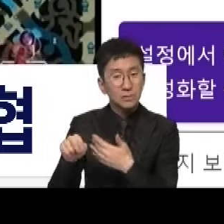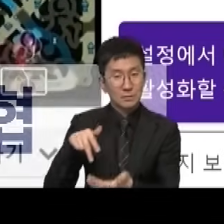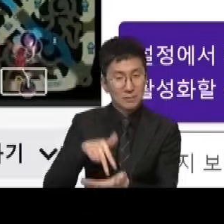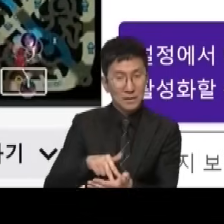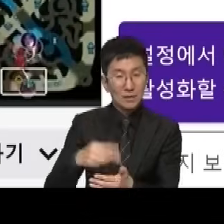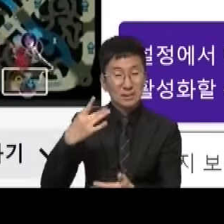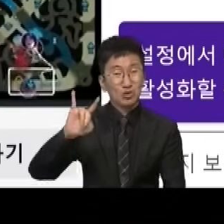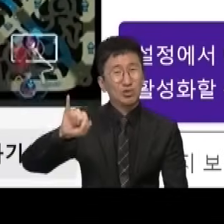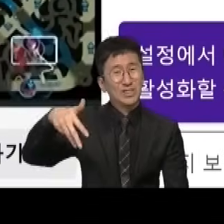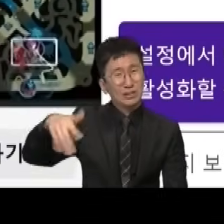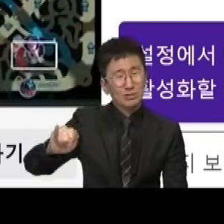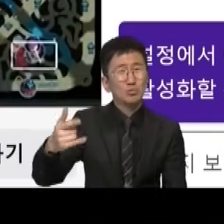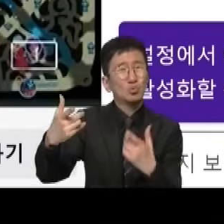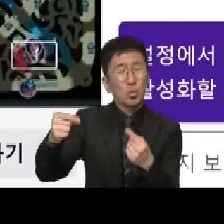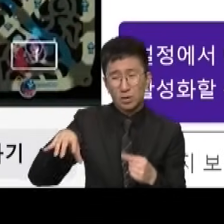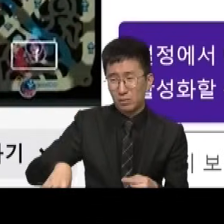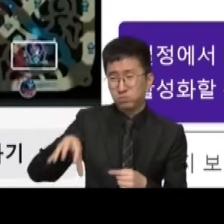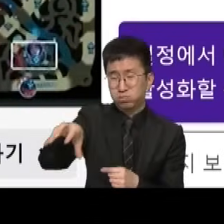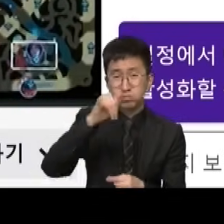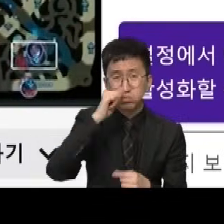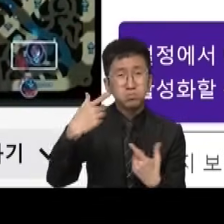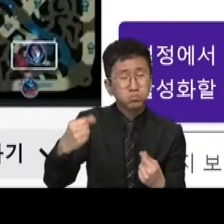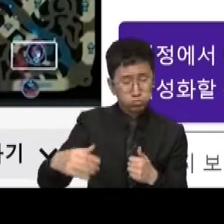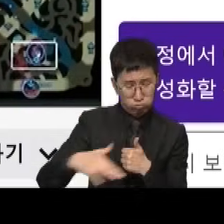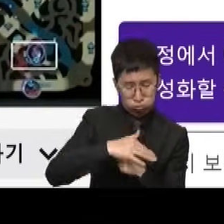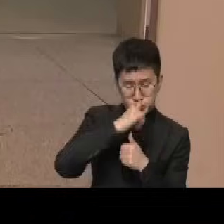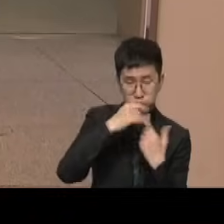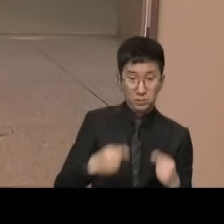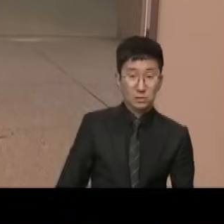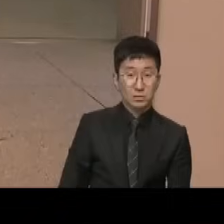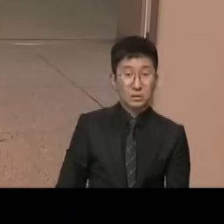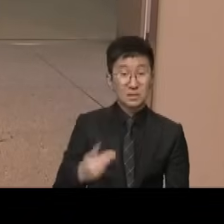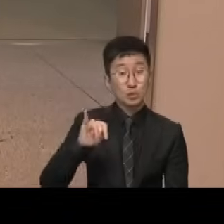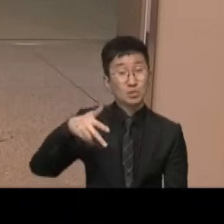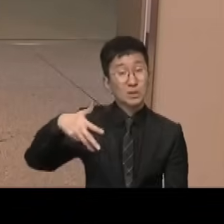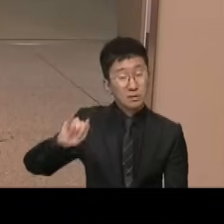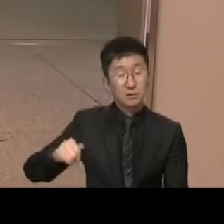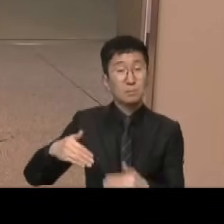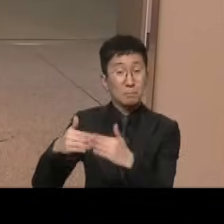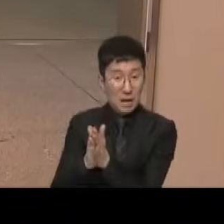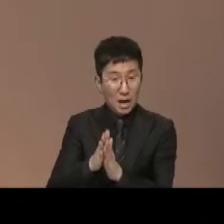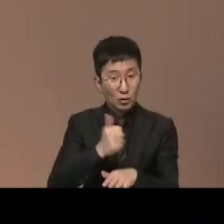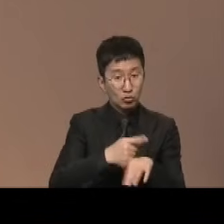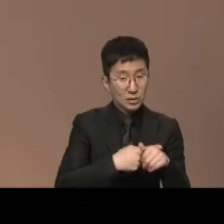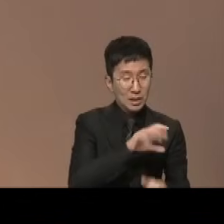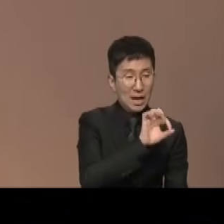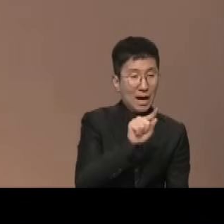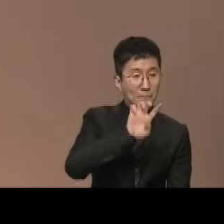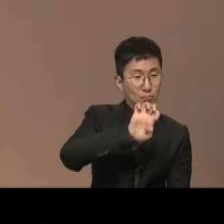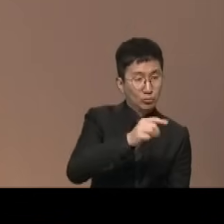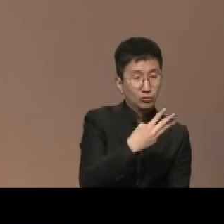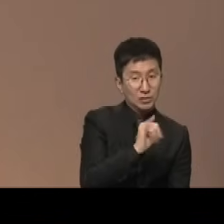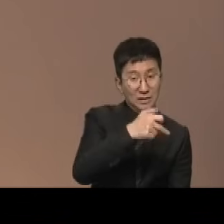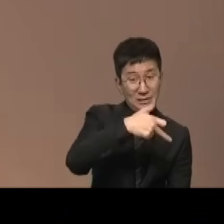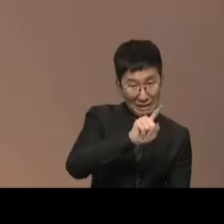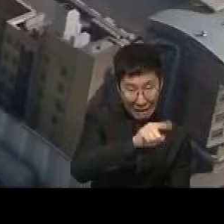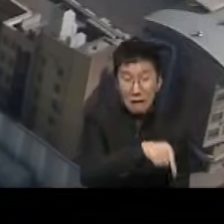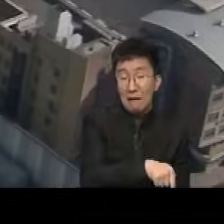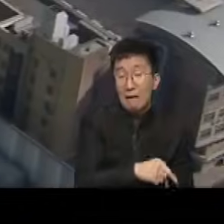전술을 쓰고 있다는 분석도 나옵니다. 트위치 철수 소식에 경쟁사인 아프리카 TV 주가는 상한가로